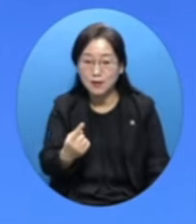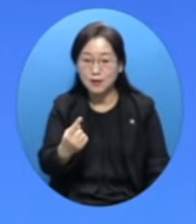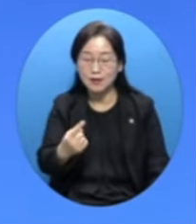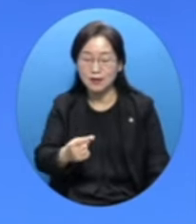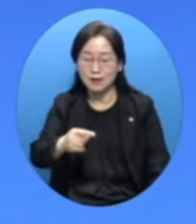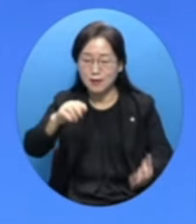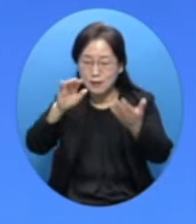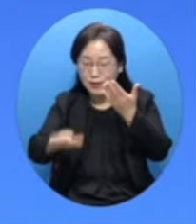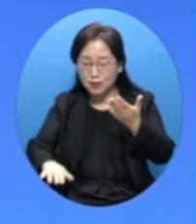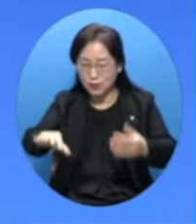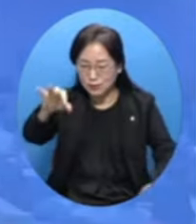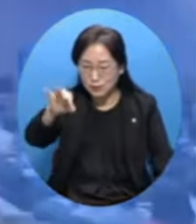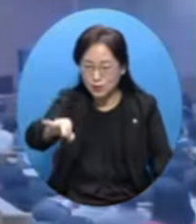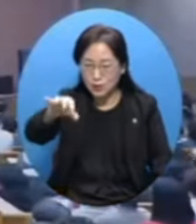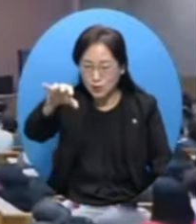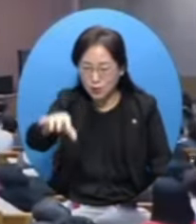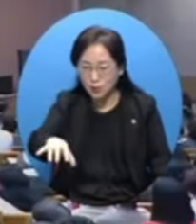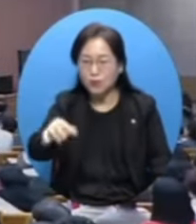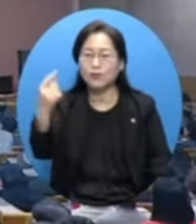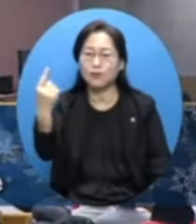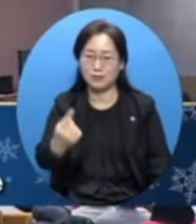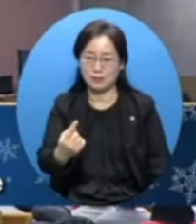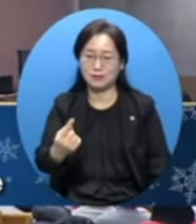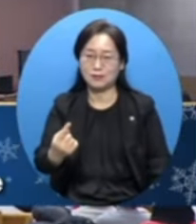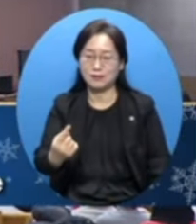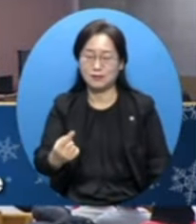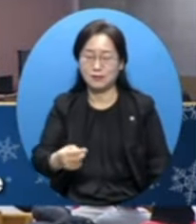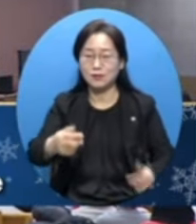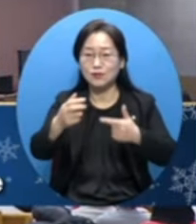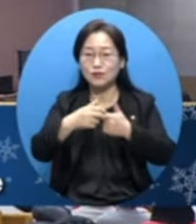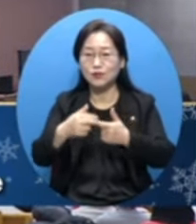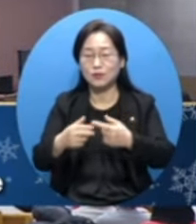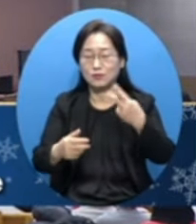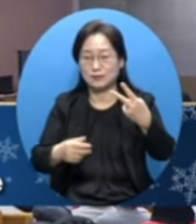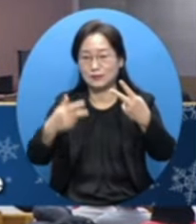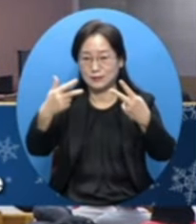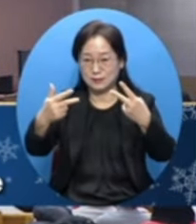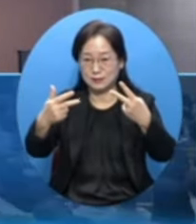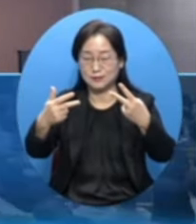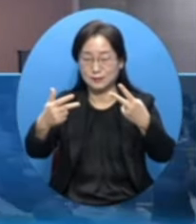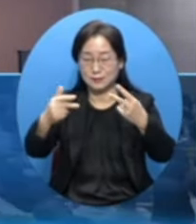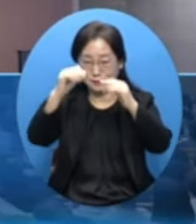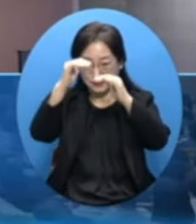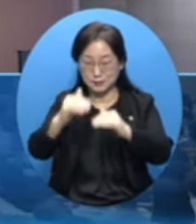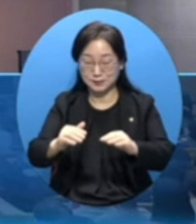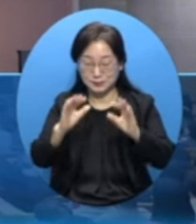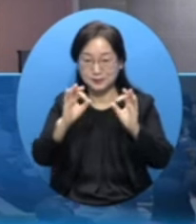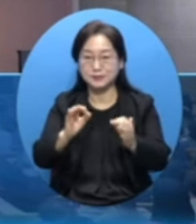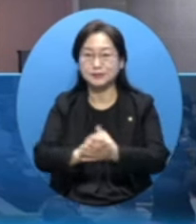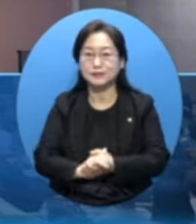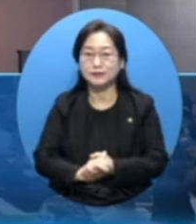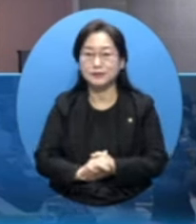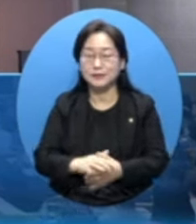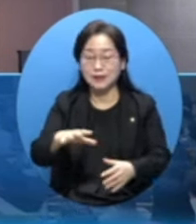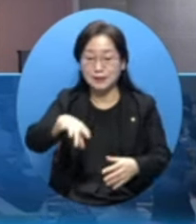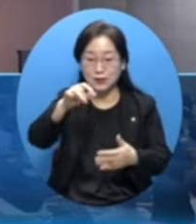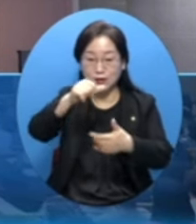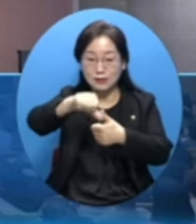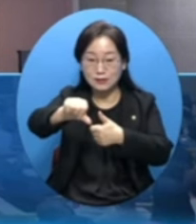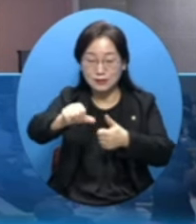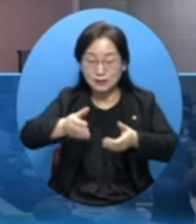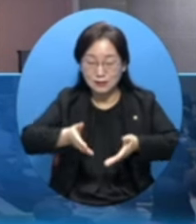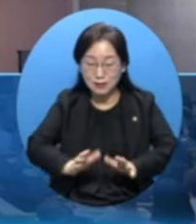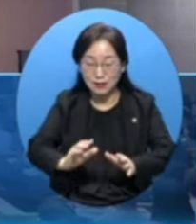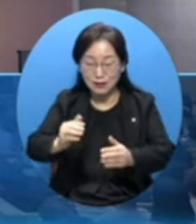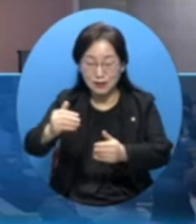천한 곳에 임하셨습니다 누가복음 2장 7절 말씀에 성경은 말씀합니다 첫 아들을 나